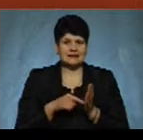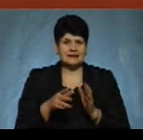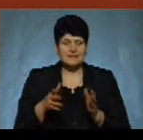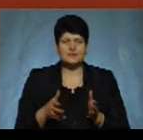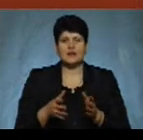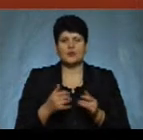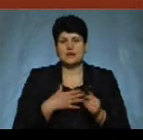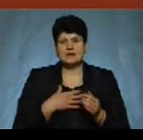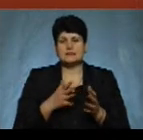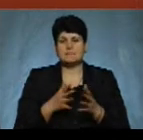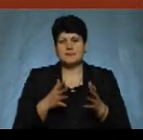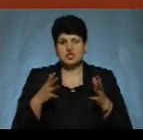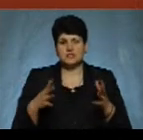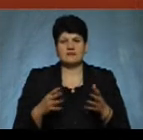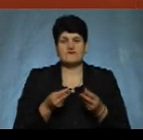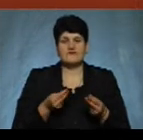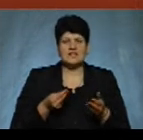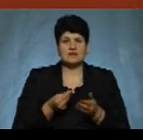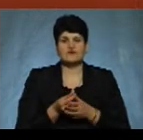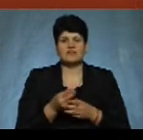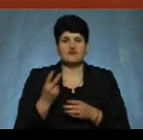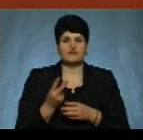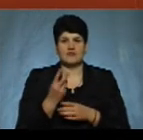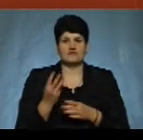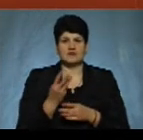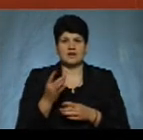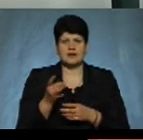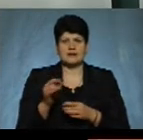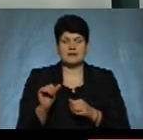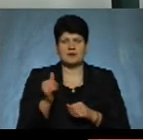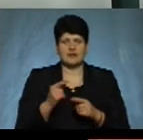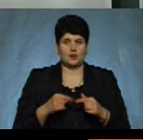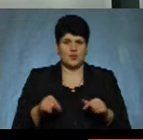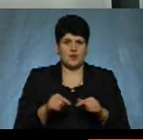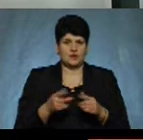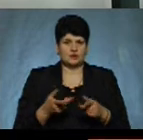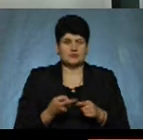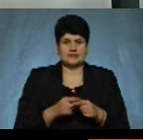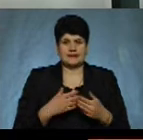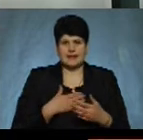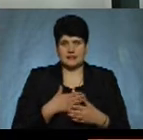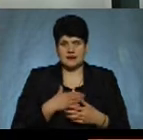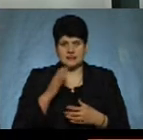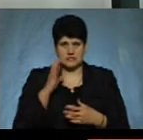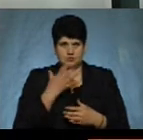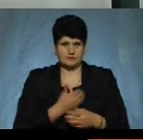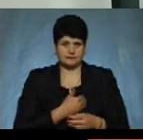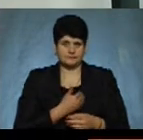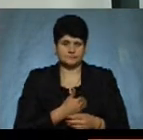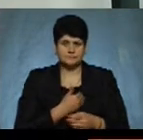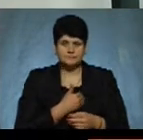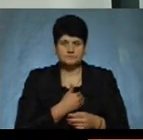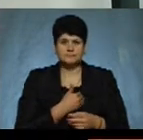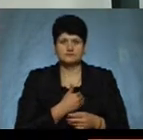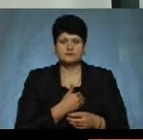збільшилося фінансування в два, а то й в три рази тільки на первинну ланку. Це, як для нас, серйозна мотивація.